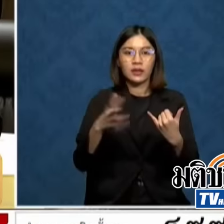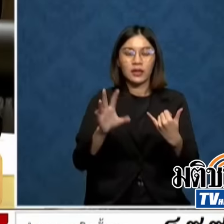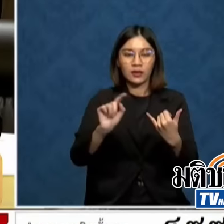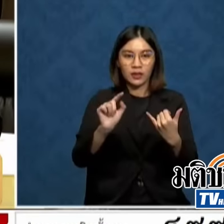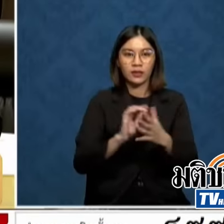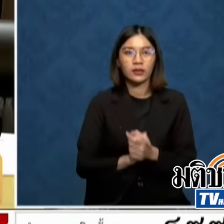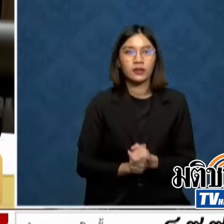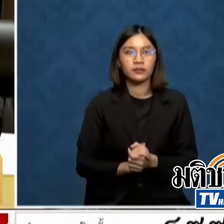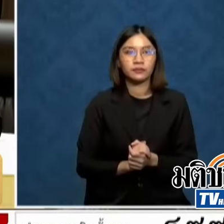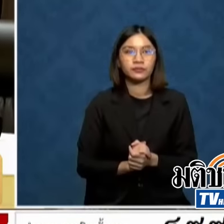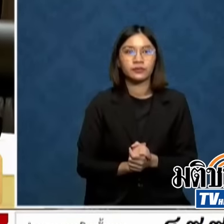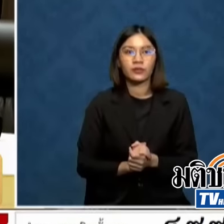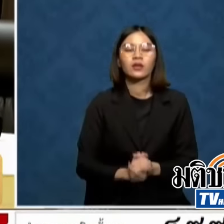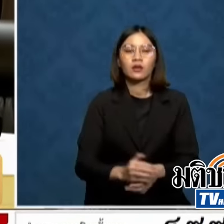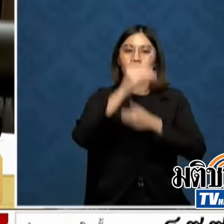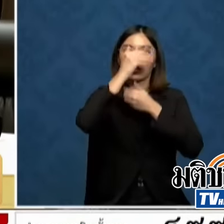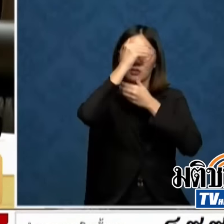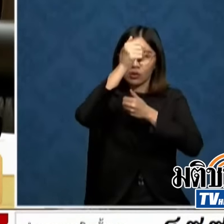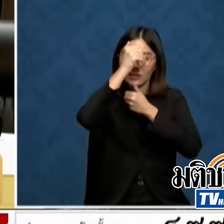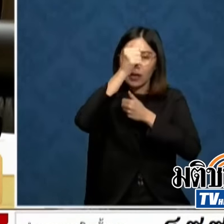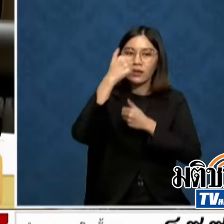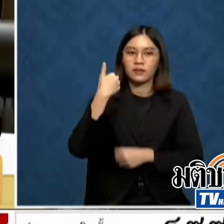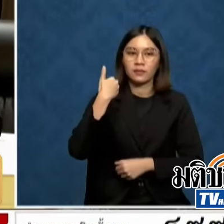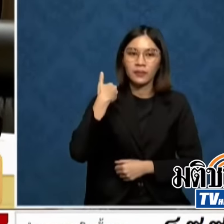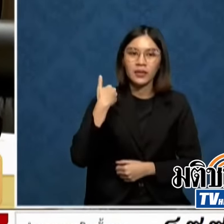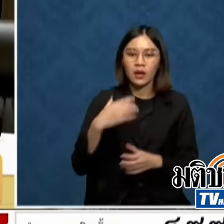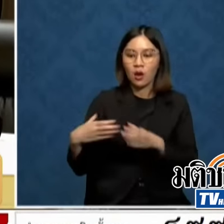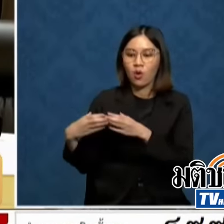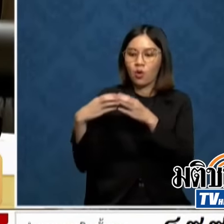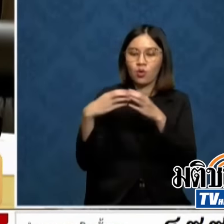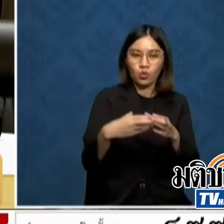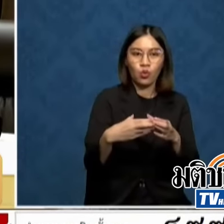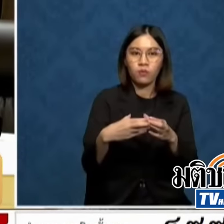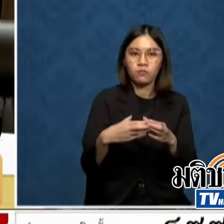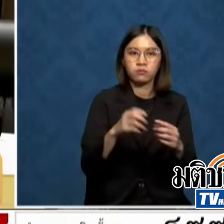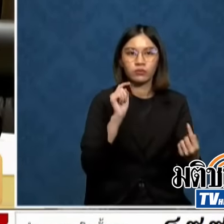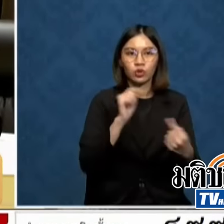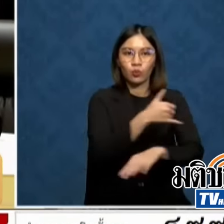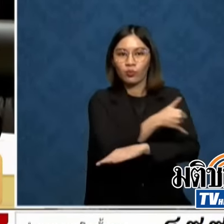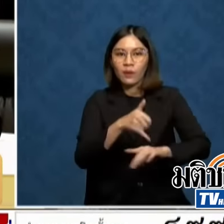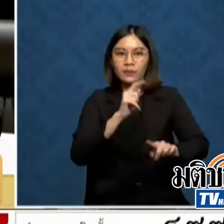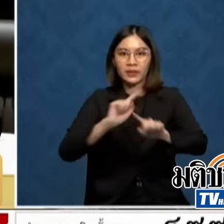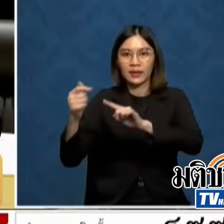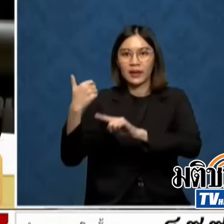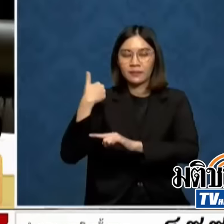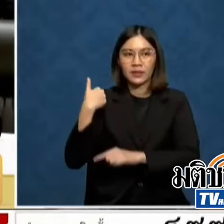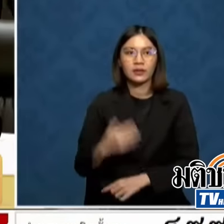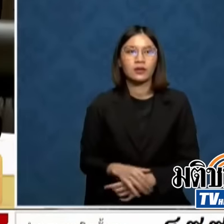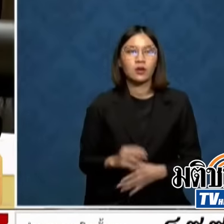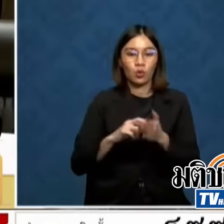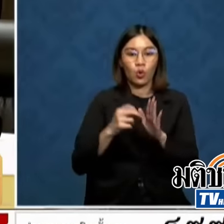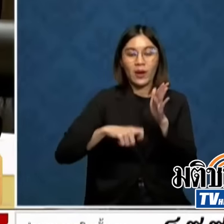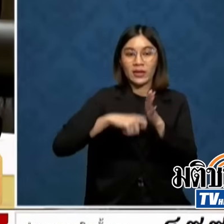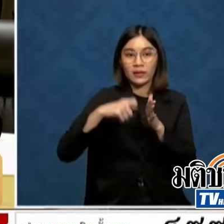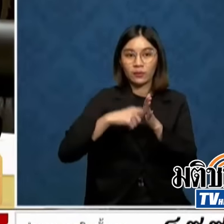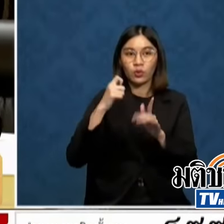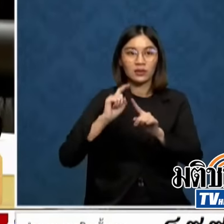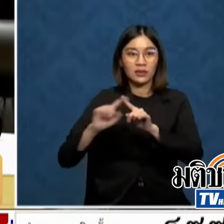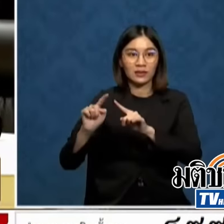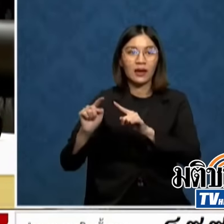ก็เรียกว่าใส่ใจและสนใจลงพื้นที่ร่วมกับผมในหลายเวทีนี่คือที่ไปที่มา